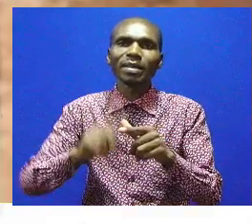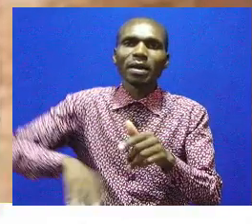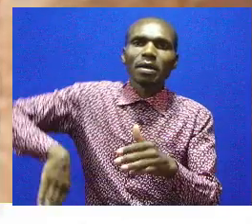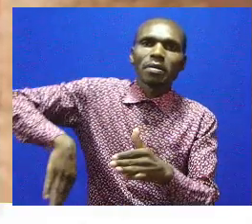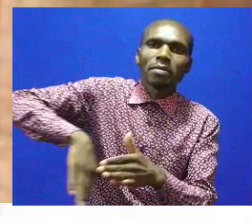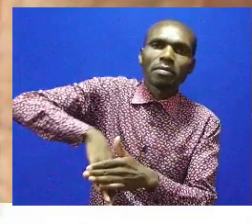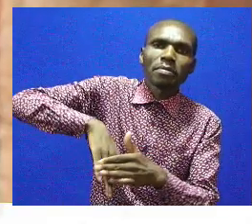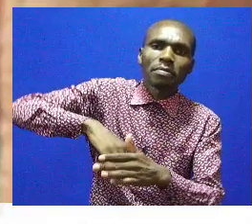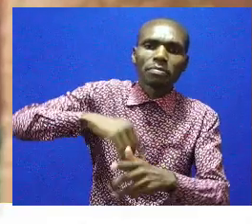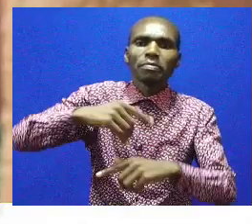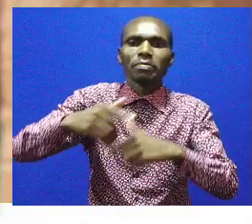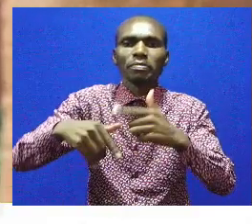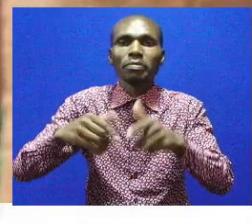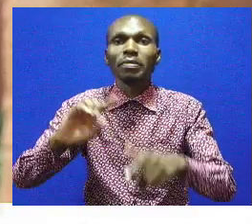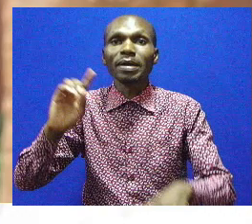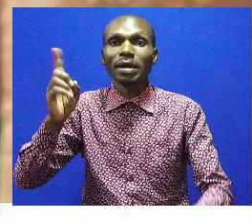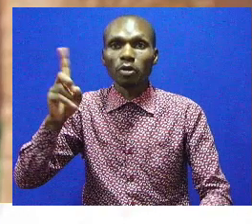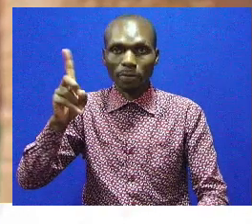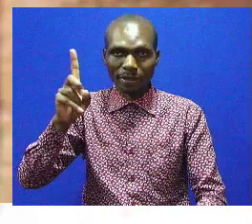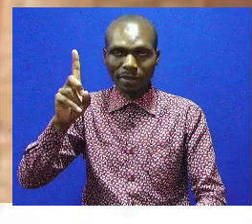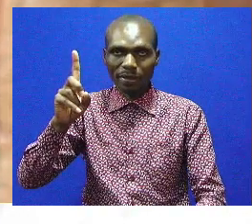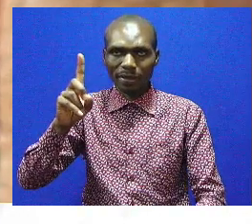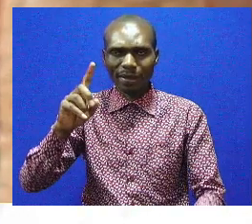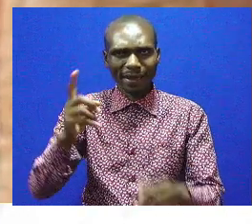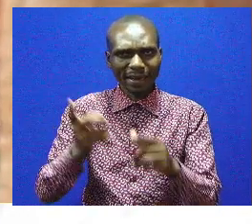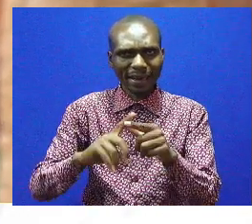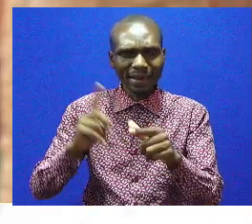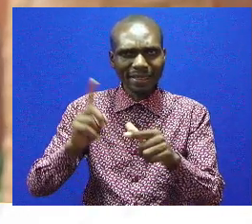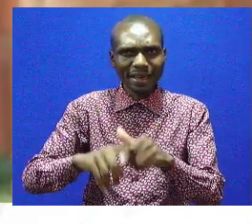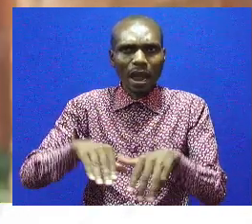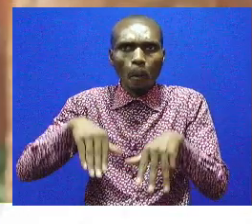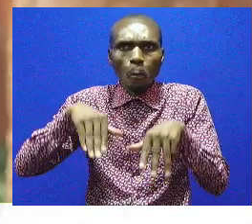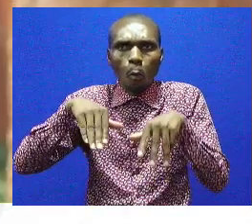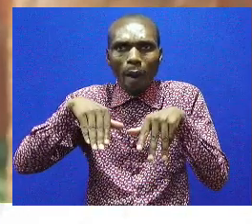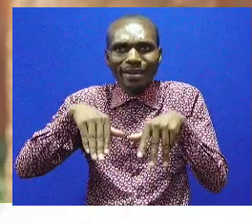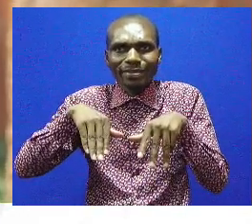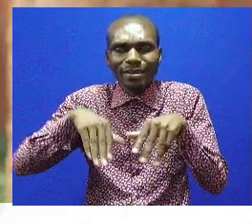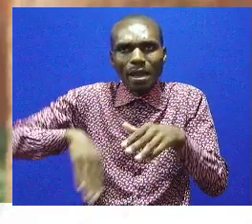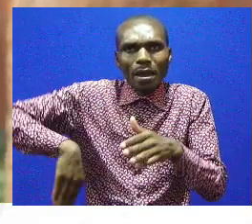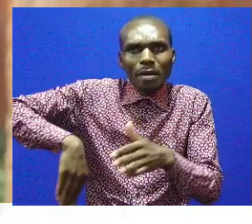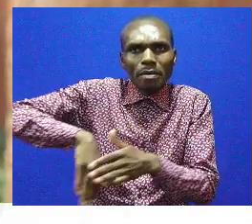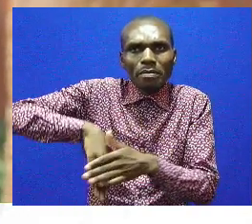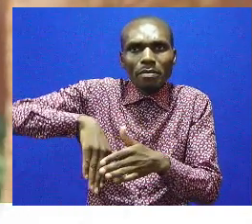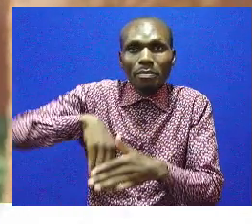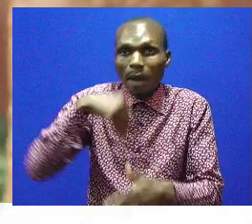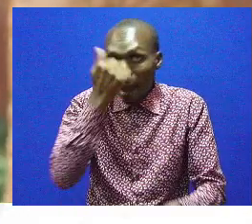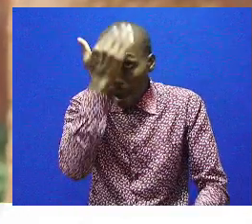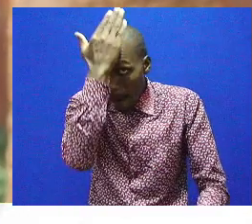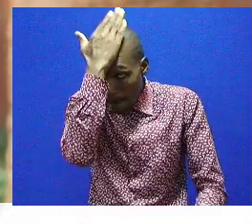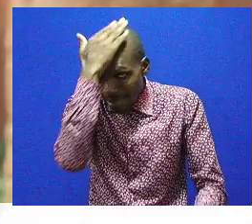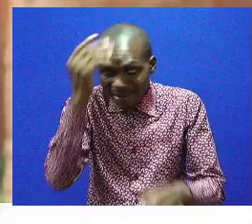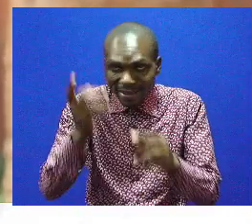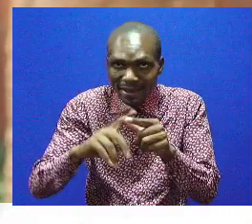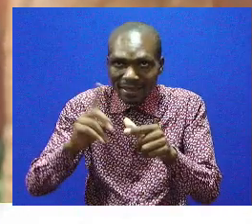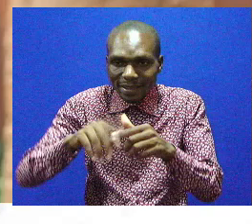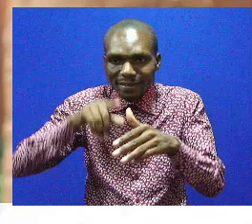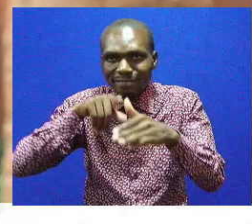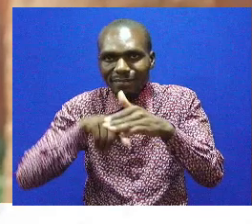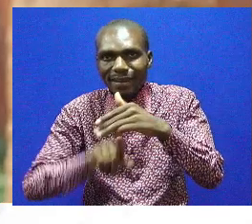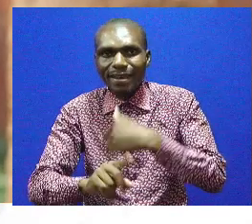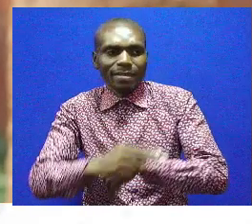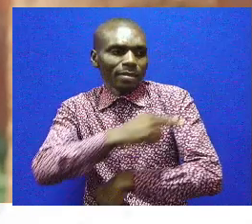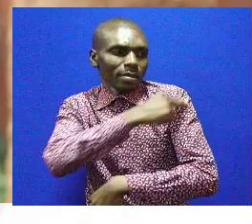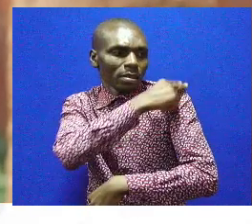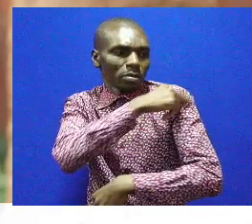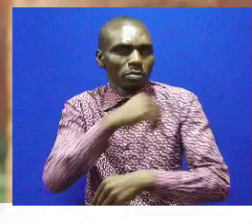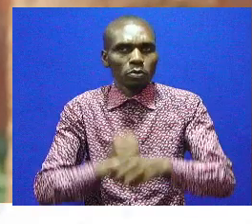Nairobi bangu chiwagira jani go ngatebe kungo kanyabaru mupira ya lengo ni Monday ngongera ba lenge nyagitali once